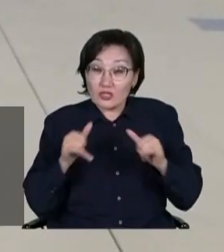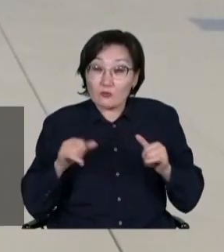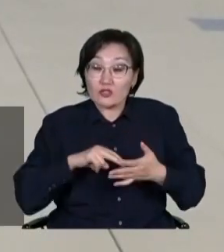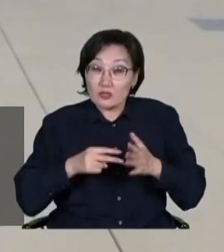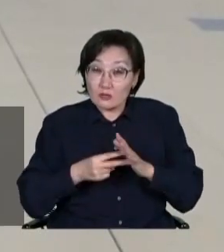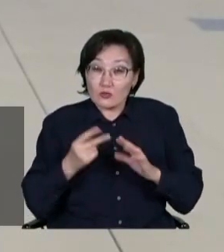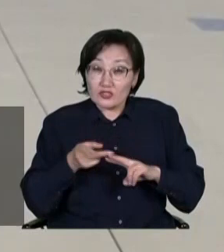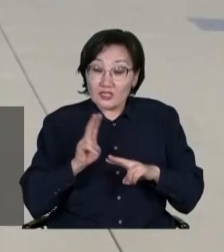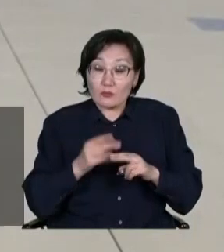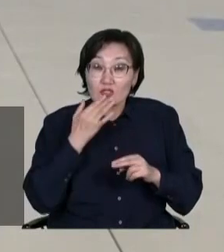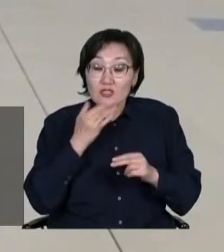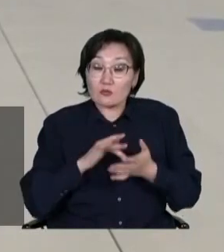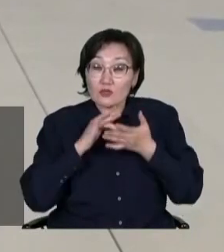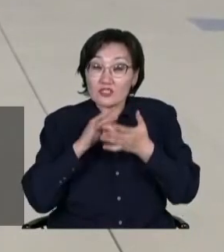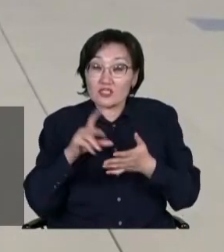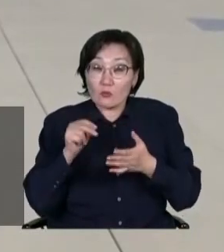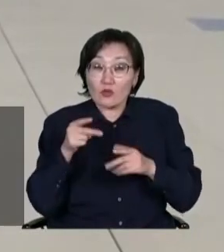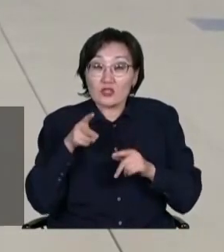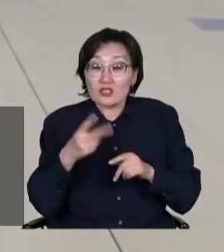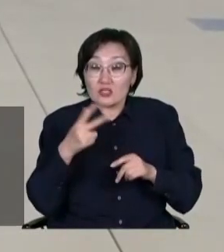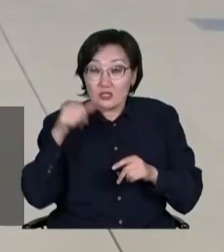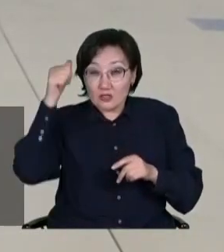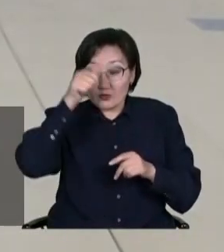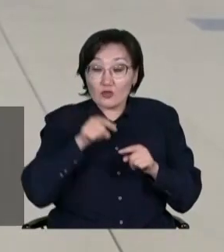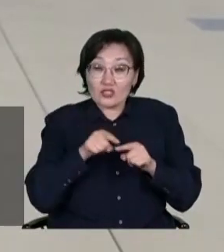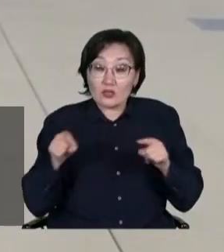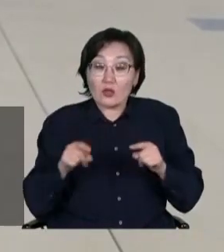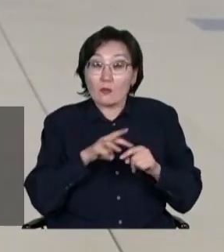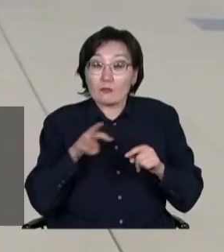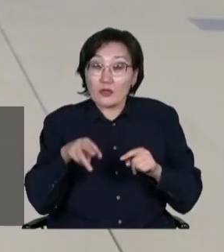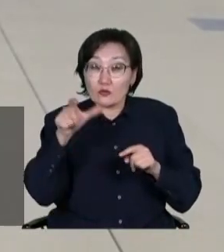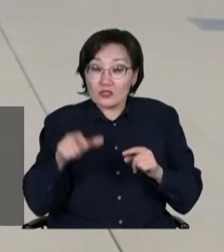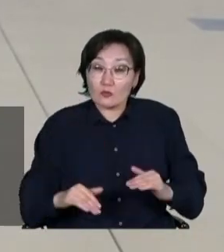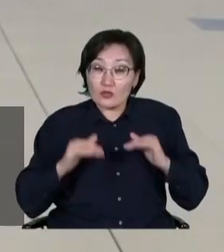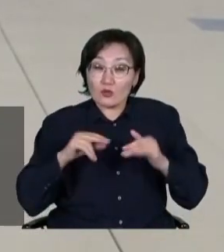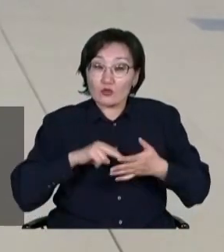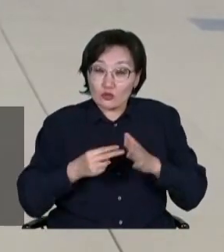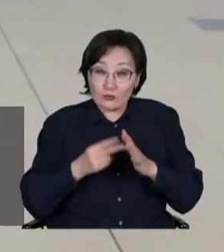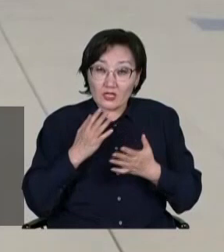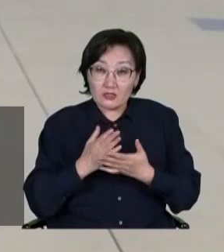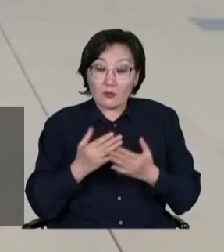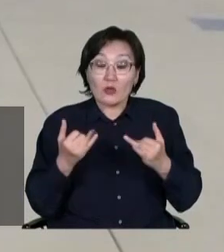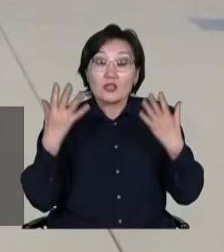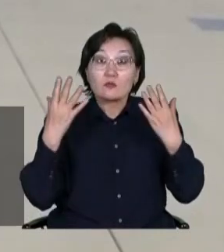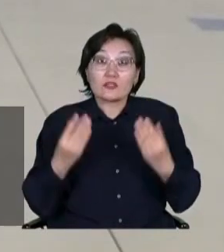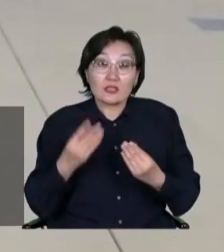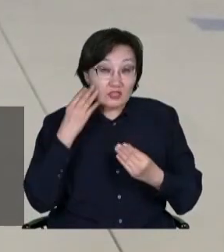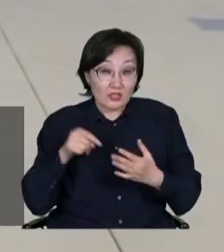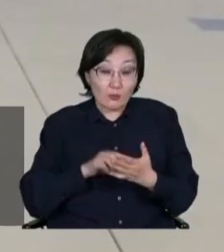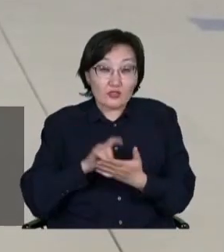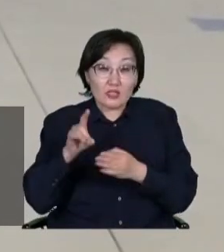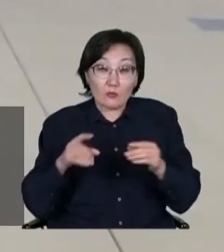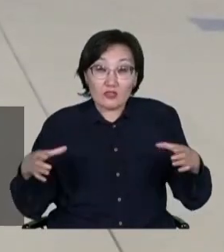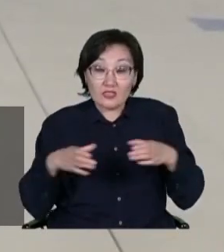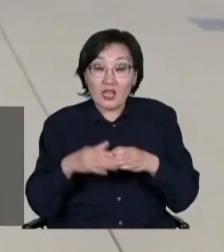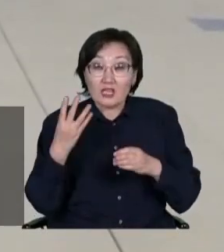күтеміз. Осылайша шетелдік туристер саны 2030 жылға қарай миллион адамға дейін өседі деп жоспарланып отыр. Бүгінгі таңда Алматы әуежайы